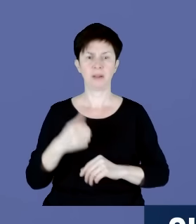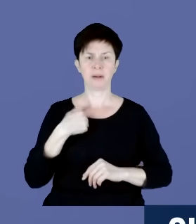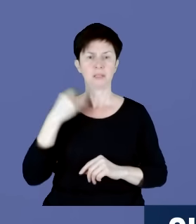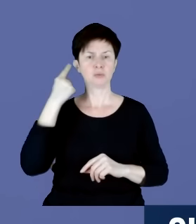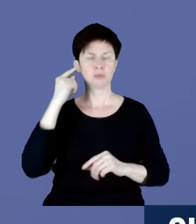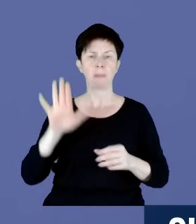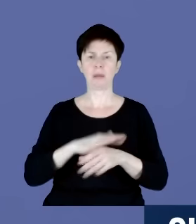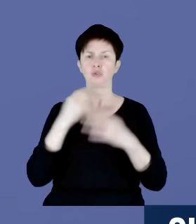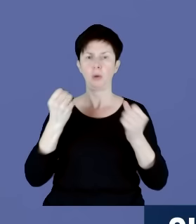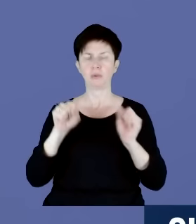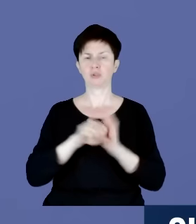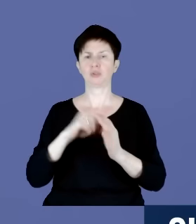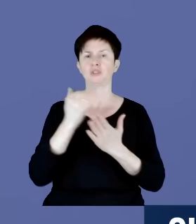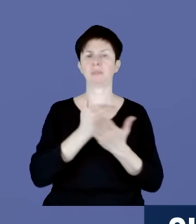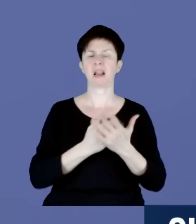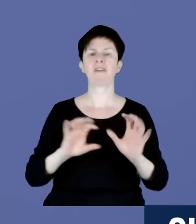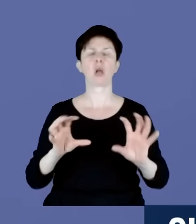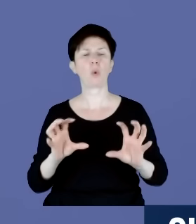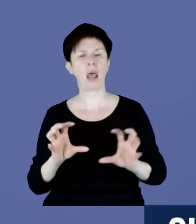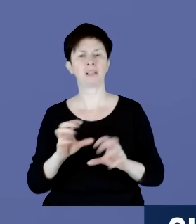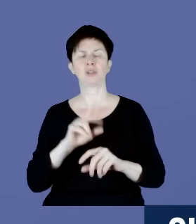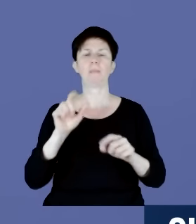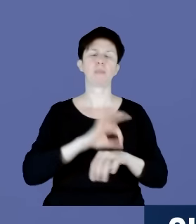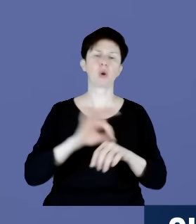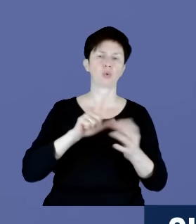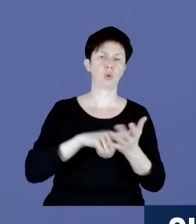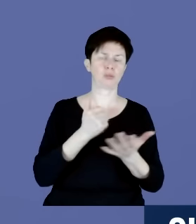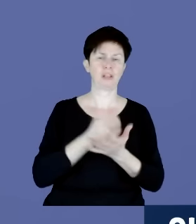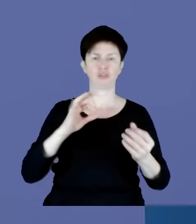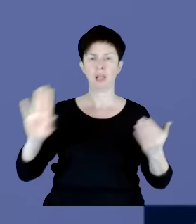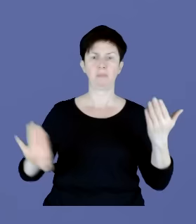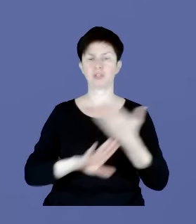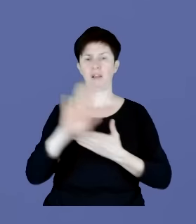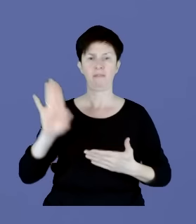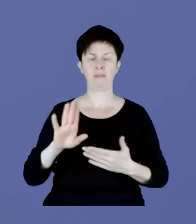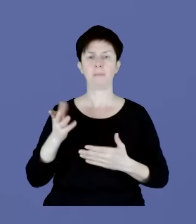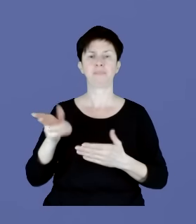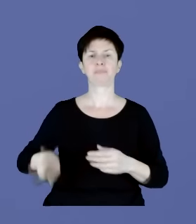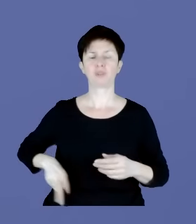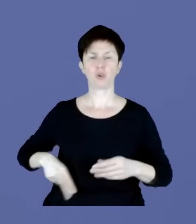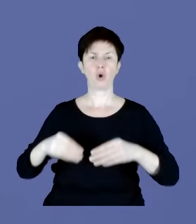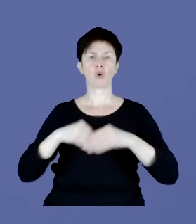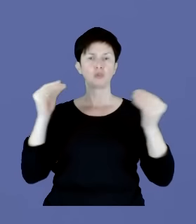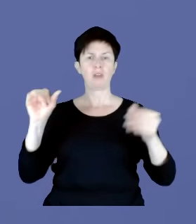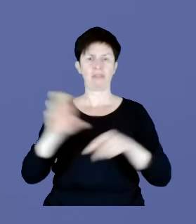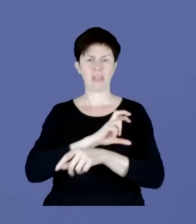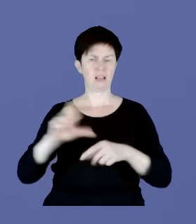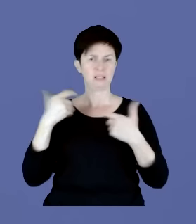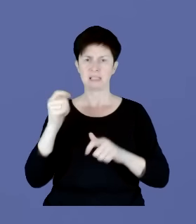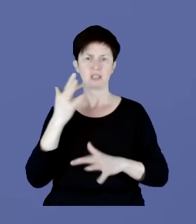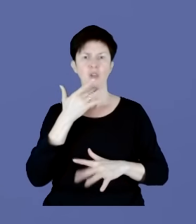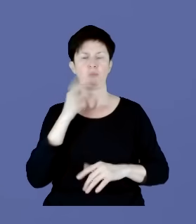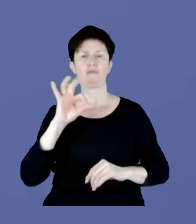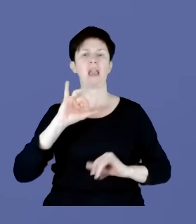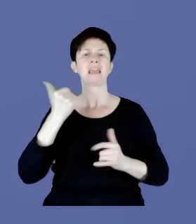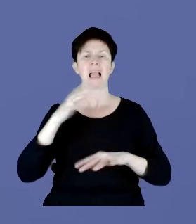spraw deregulacji, słyszałam o różnych projektach ustaw. Dzisiaj przedstawiciele resortu rozwoju i technologii nie zabierają głosu na temat tego, jak ten system